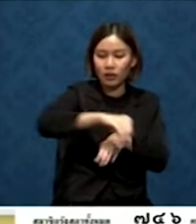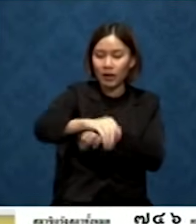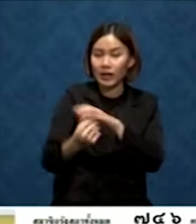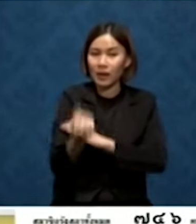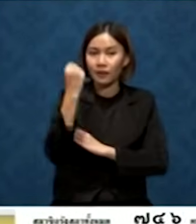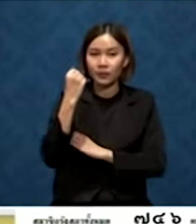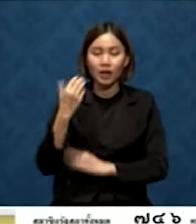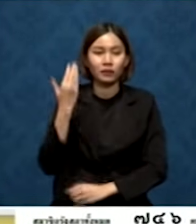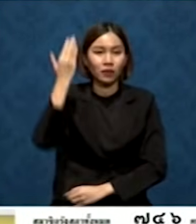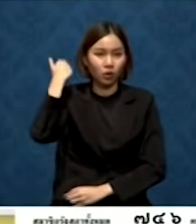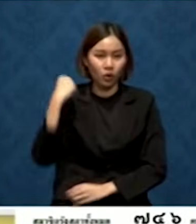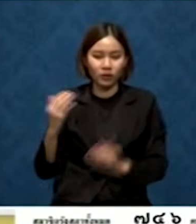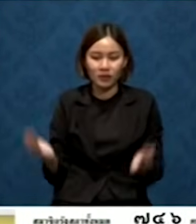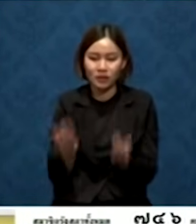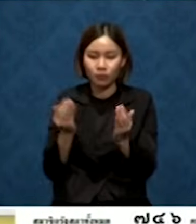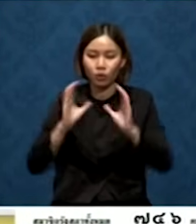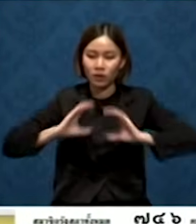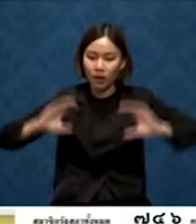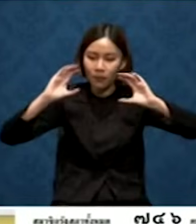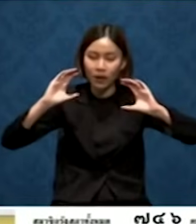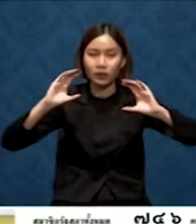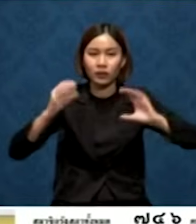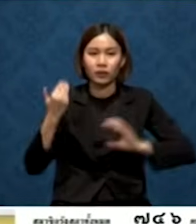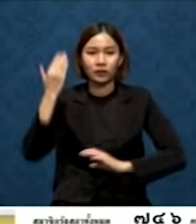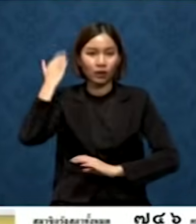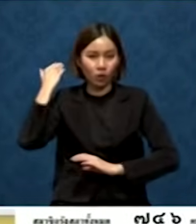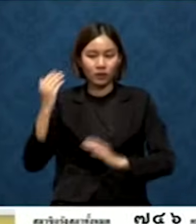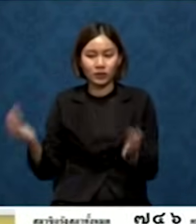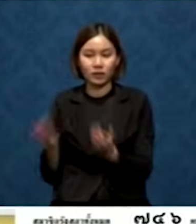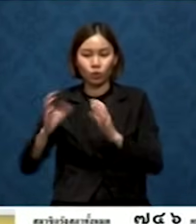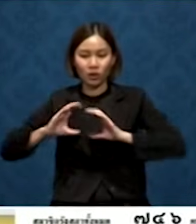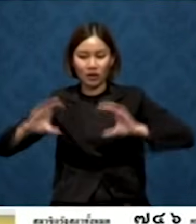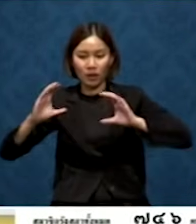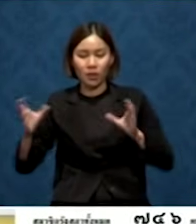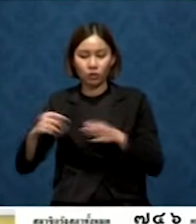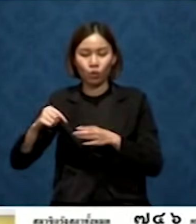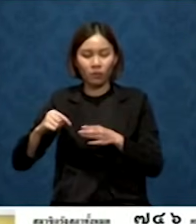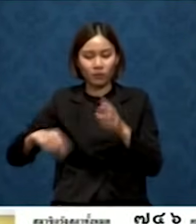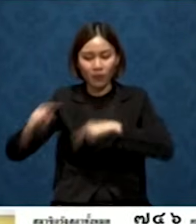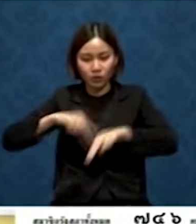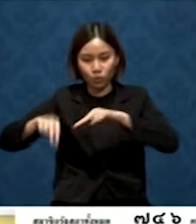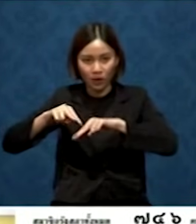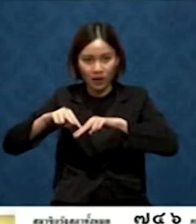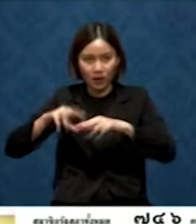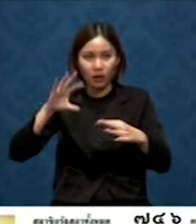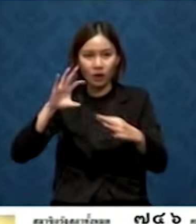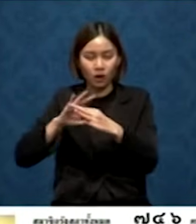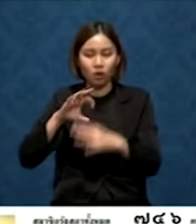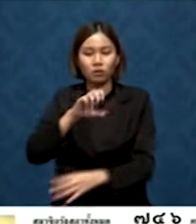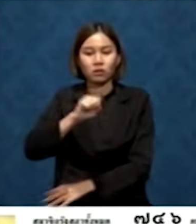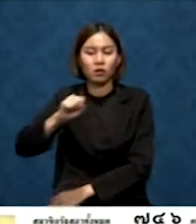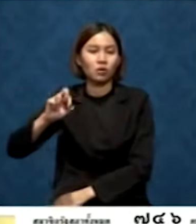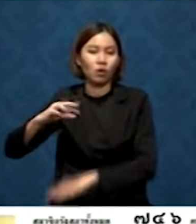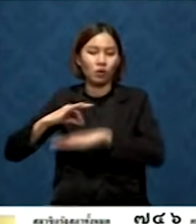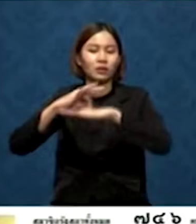ที่หนุนรัฐบาลท่านและเคยหนุนรัฐบาลก่อนหน้าท่านเข้ามาแทรกแซงควบคุมและล็อคสเปคสสร